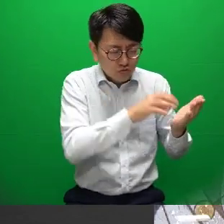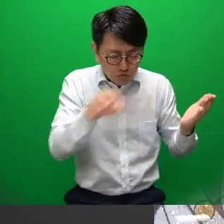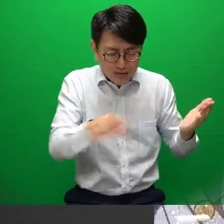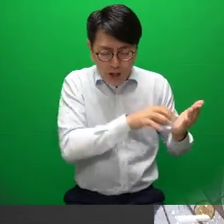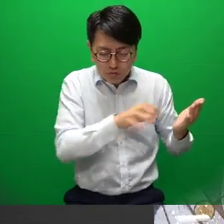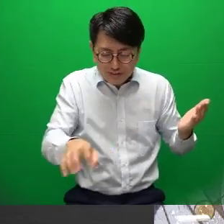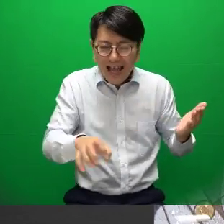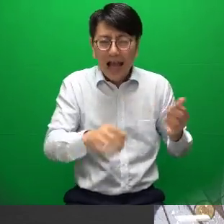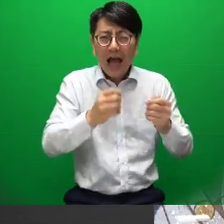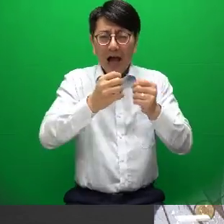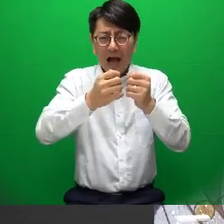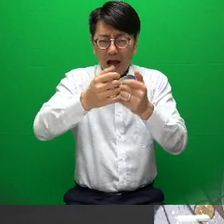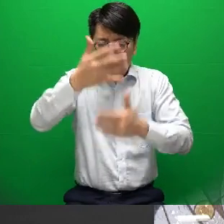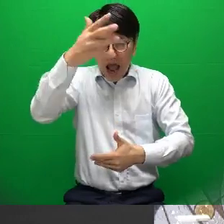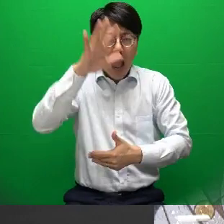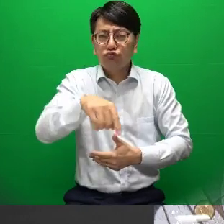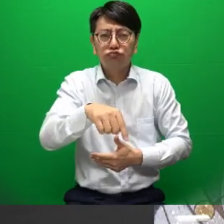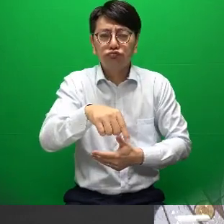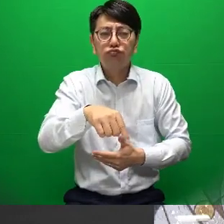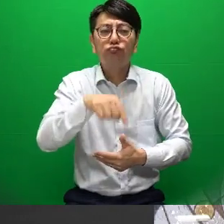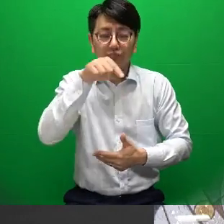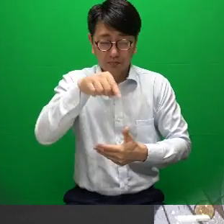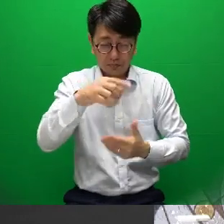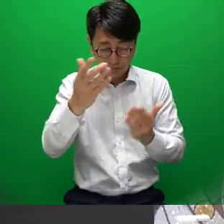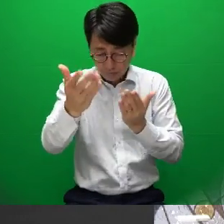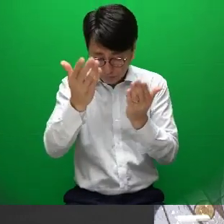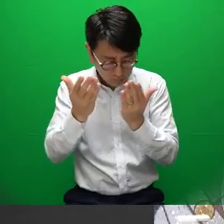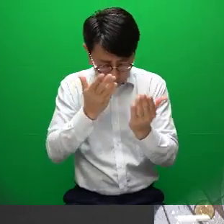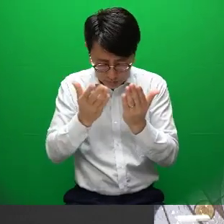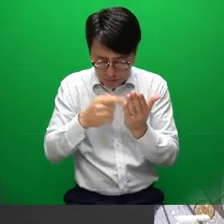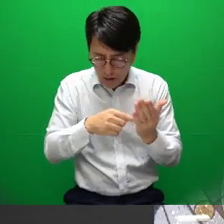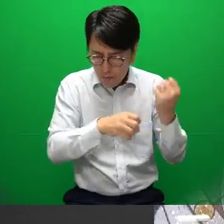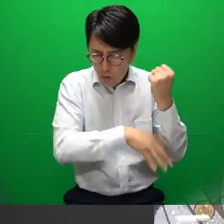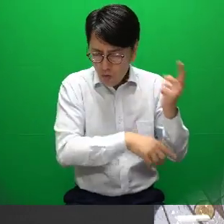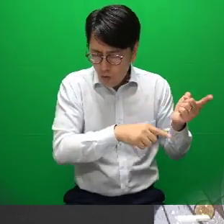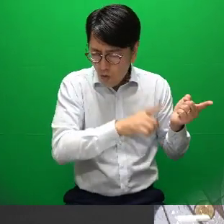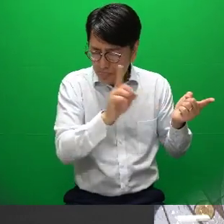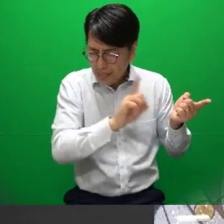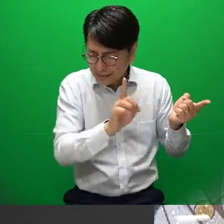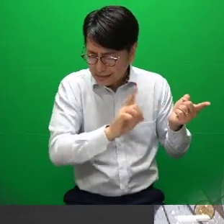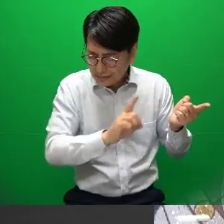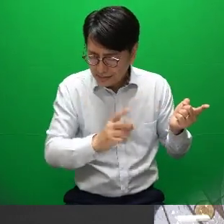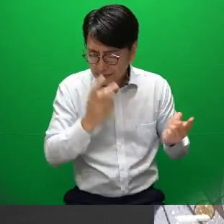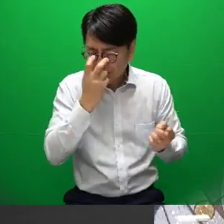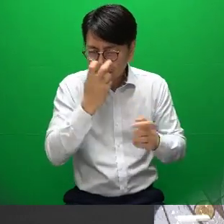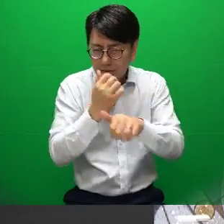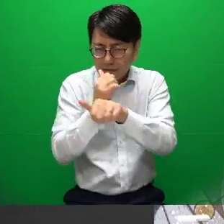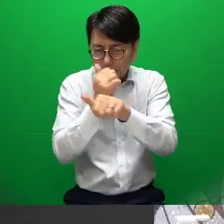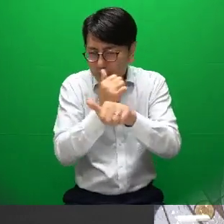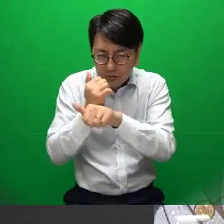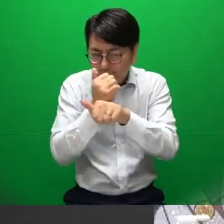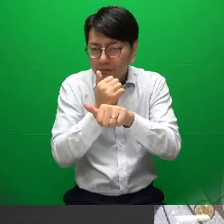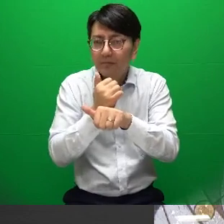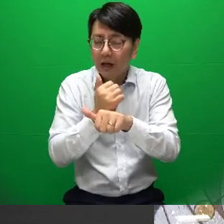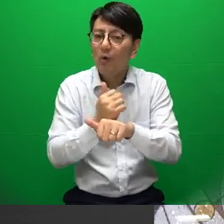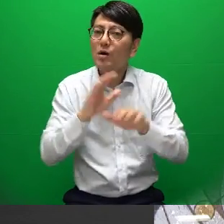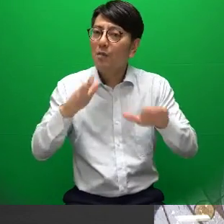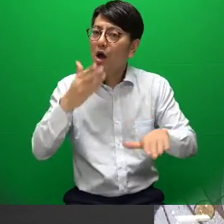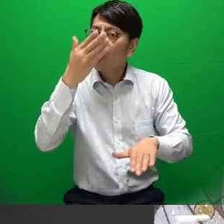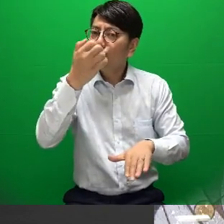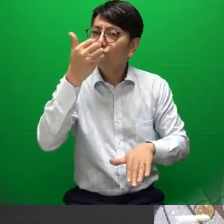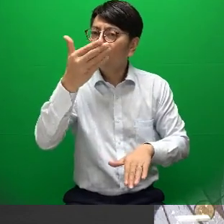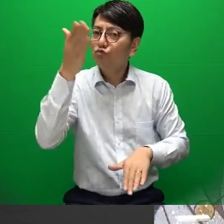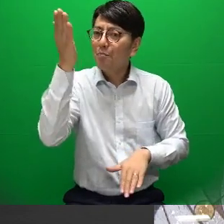比較検討しながら原点が何かということを探ってるんですけども今は99%以上